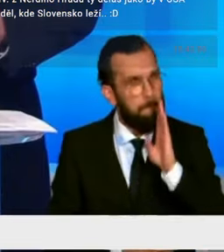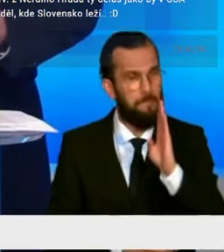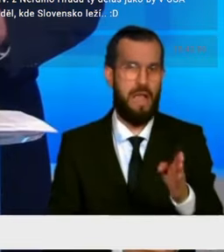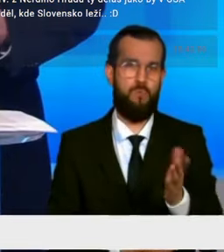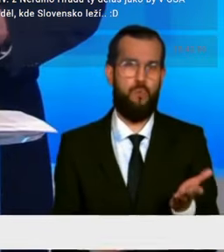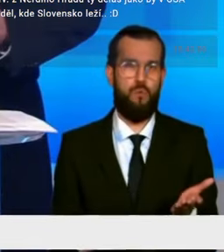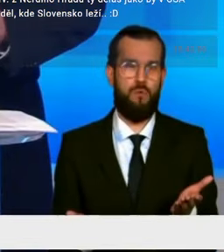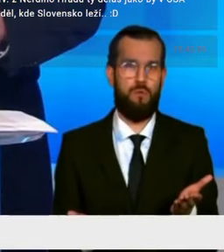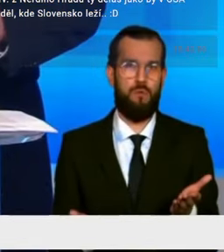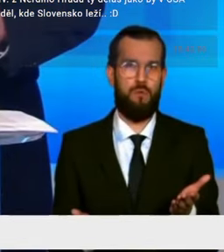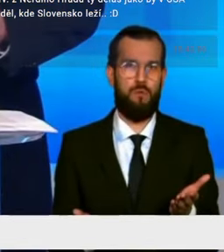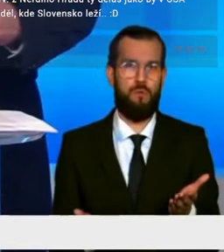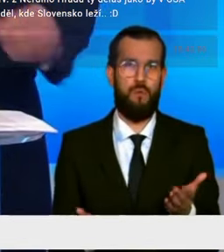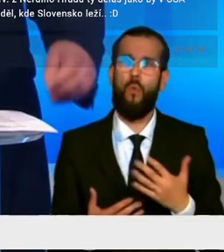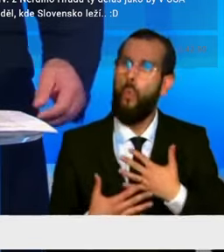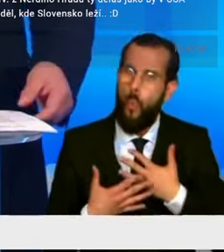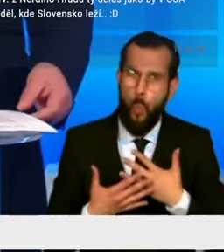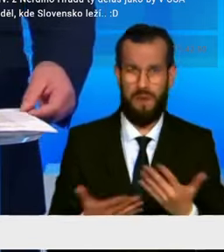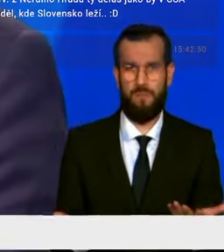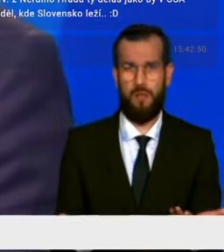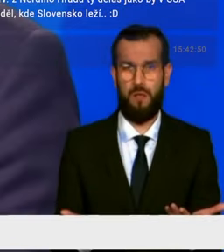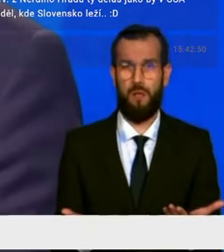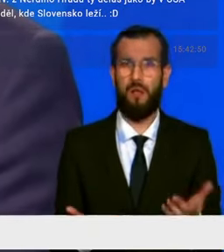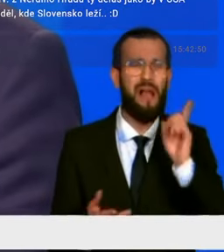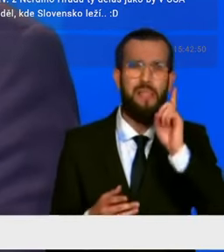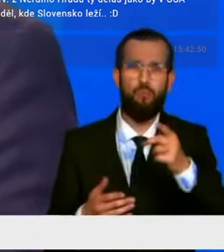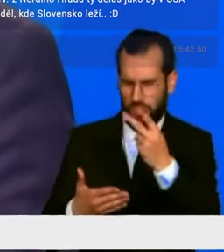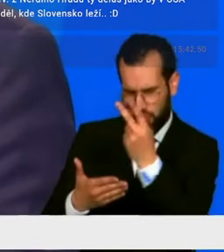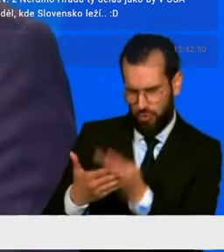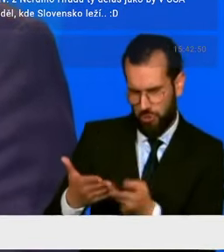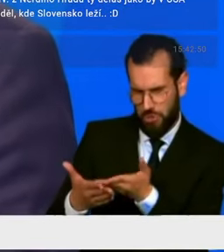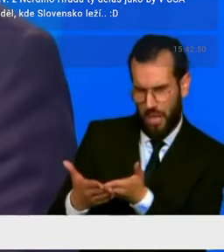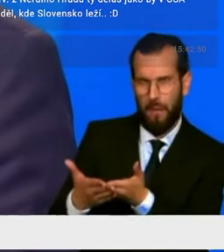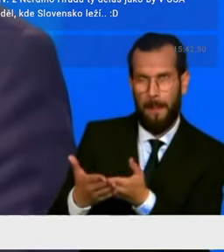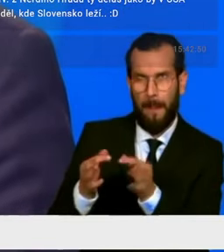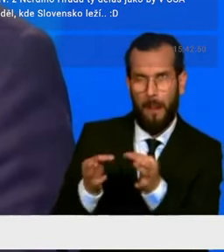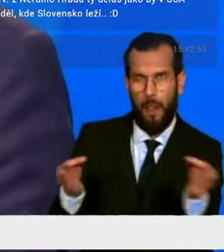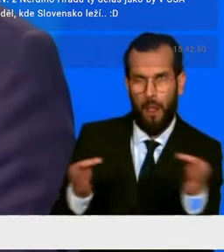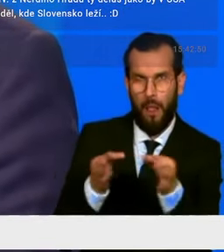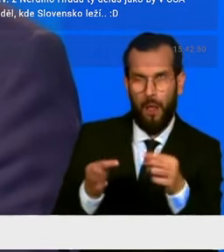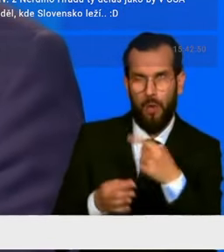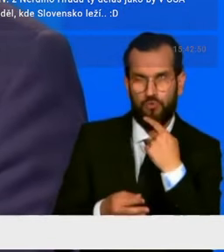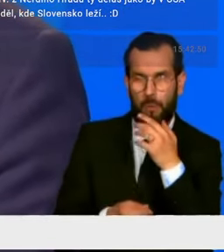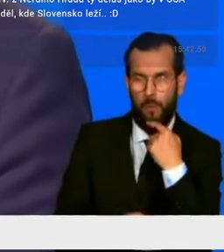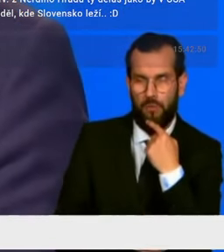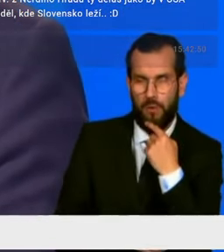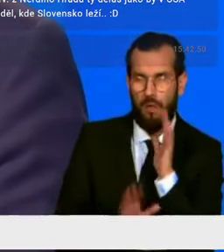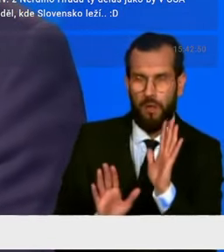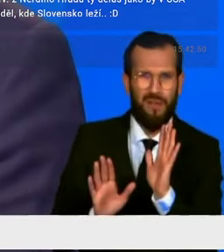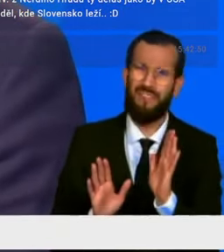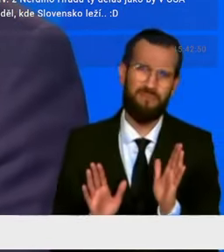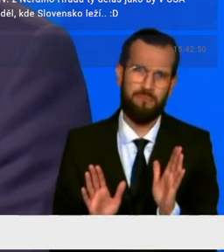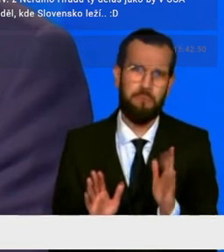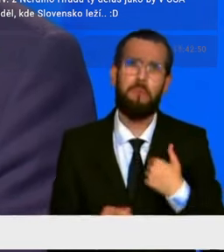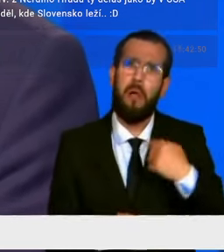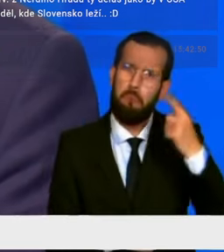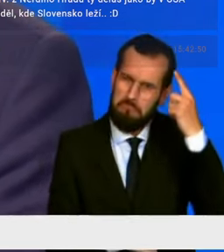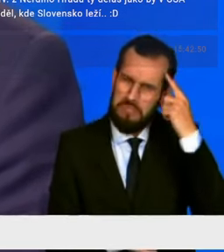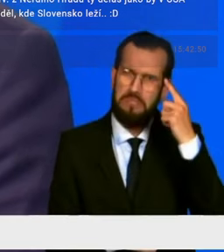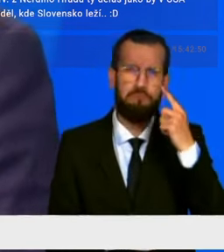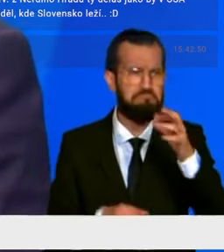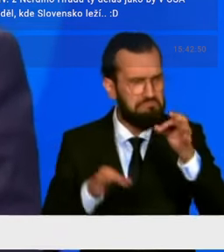srdca ja si nemusím pozerať nejaké podklady alebo teraz formulovať rýchlo vetu ktorú ma predvčerom naučili áno ja si myslím že som